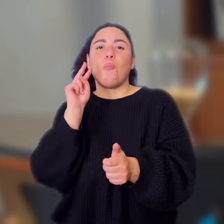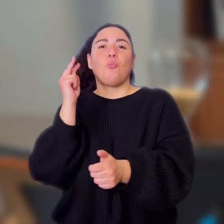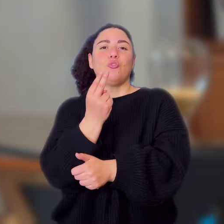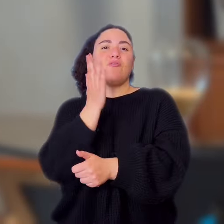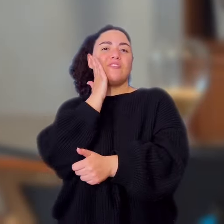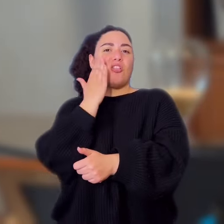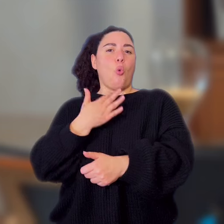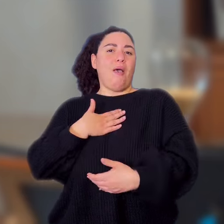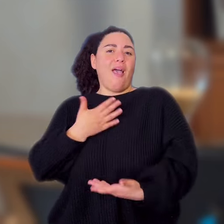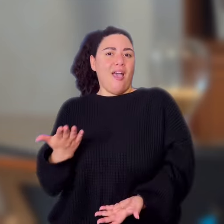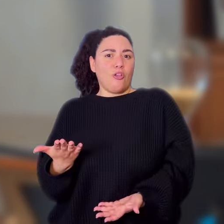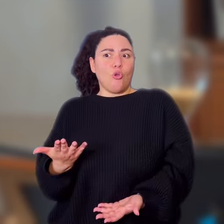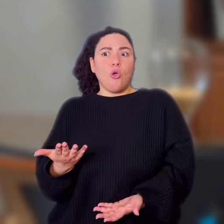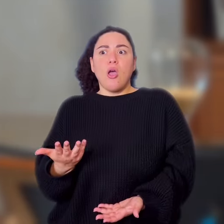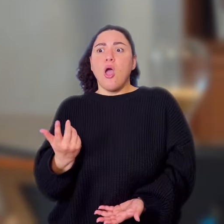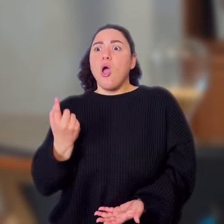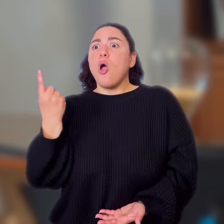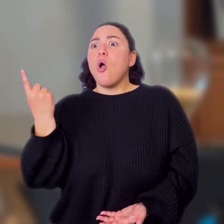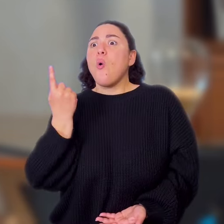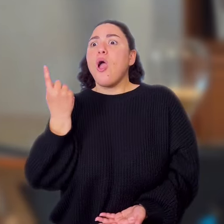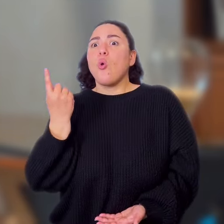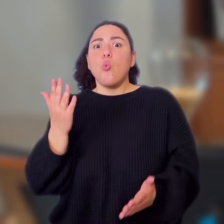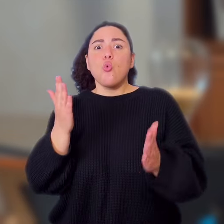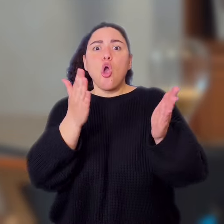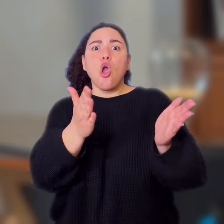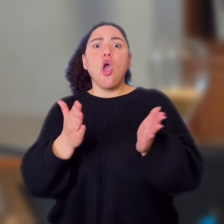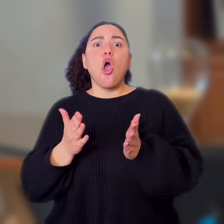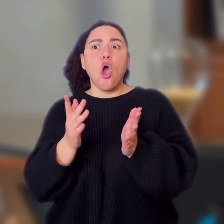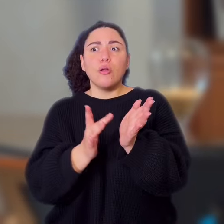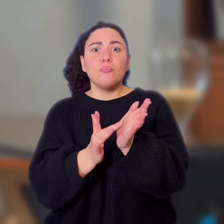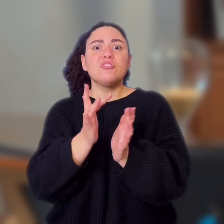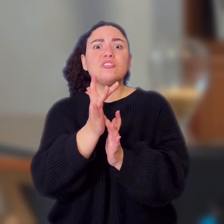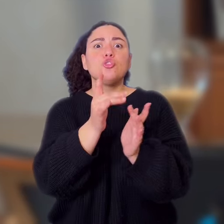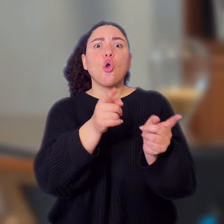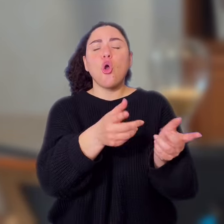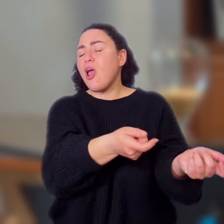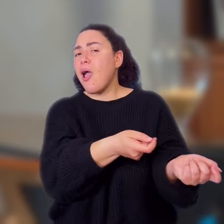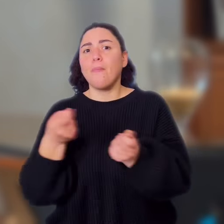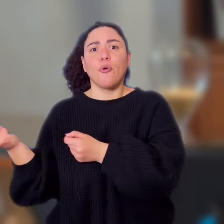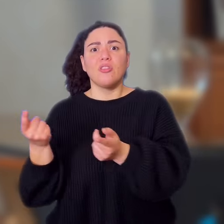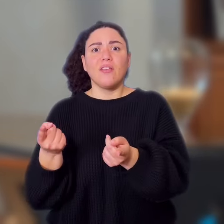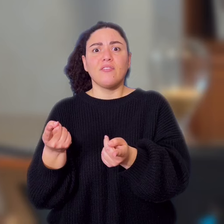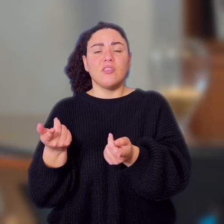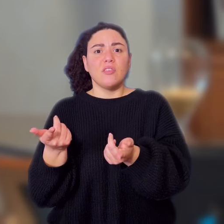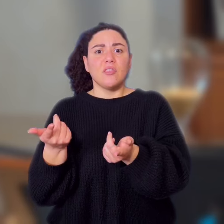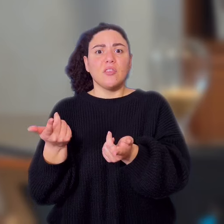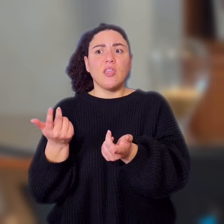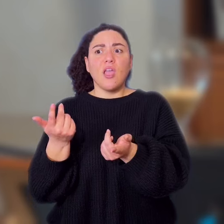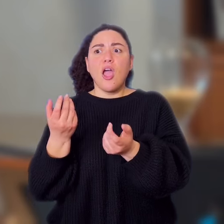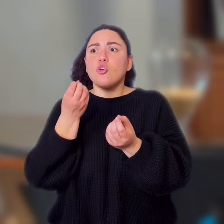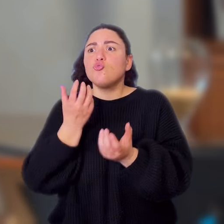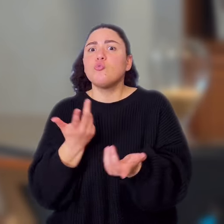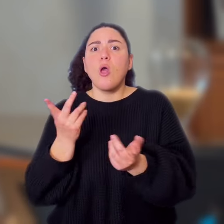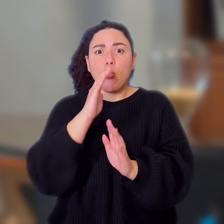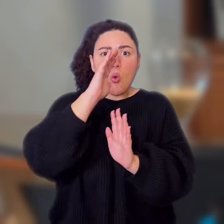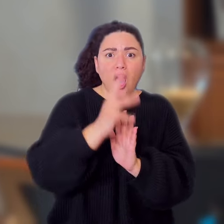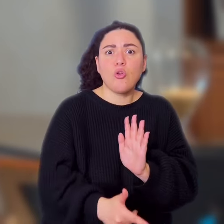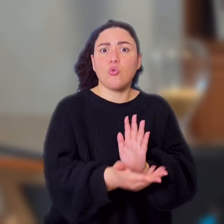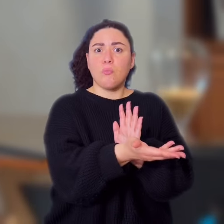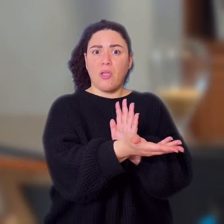del fatto hanno portato via il Signore il corpo del Signore è avvenuto un trafugamento